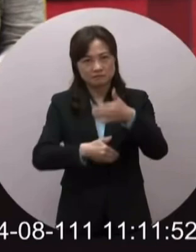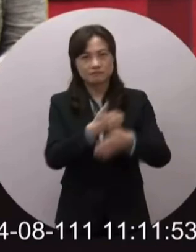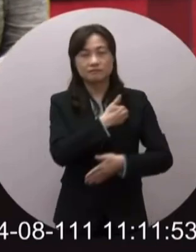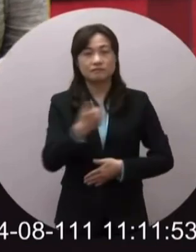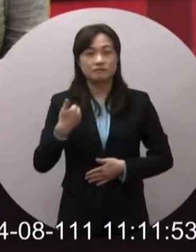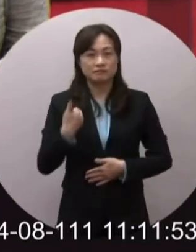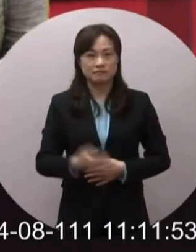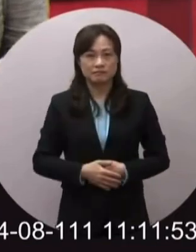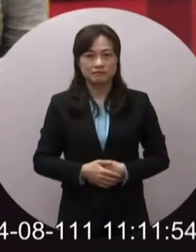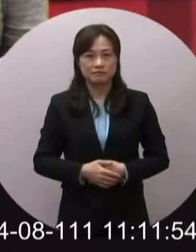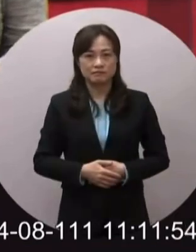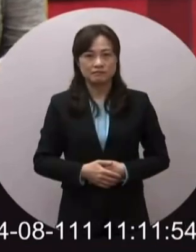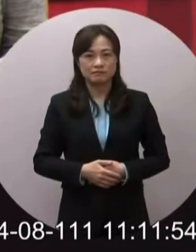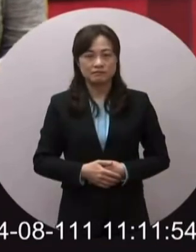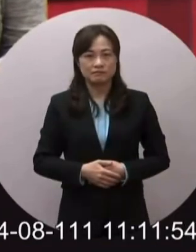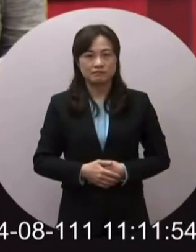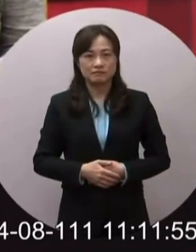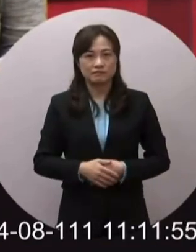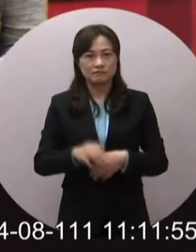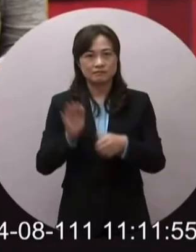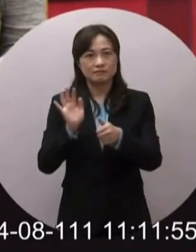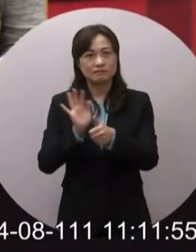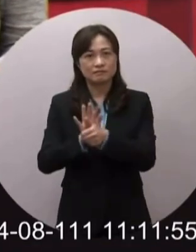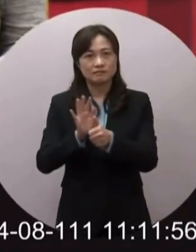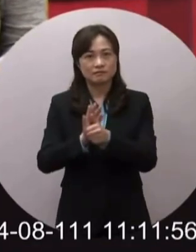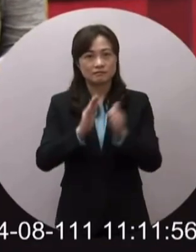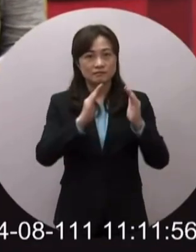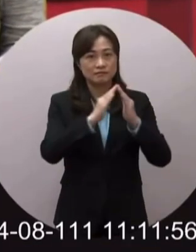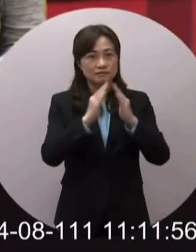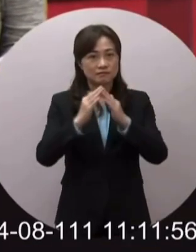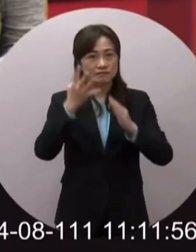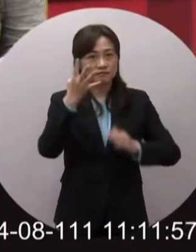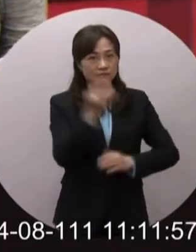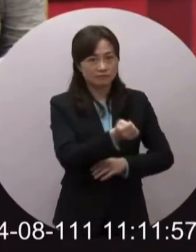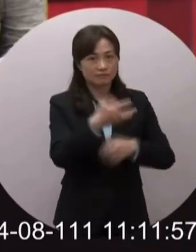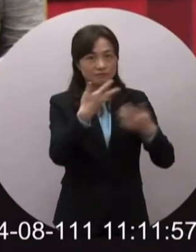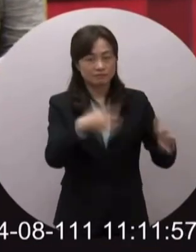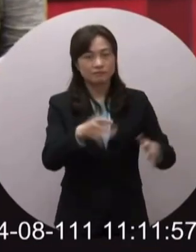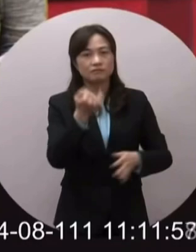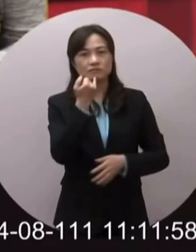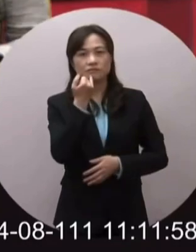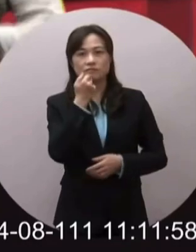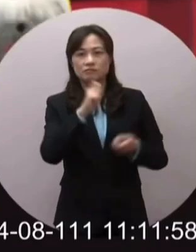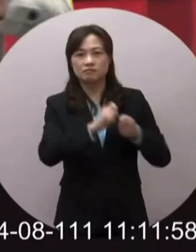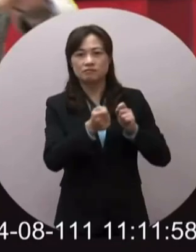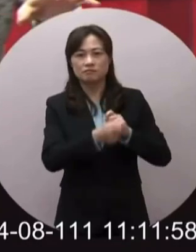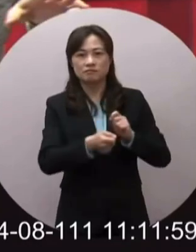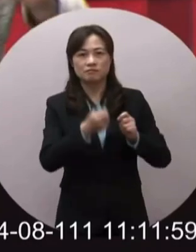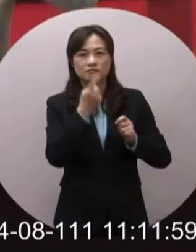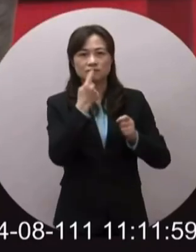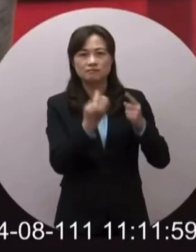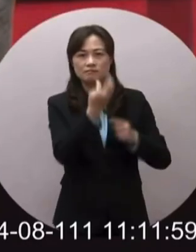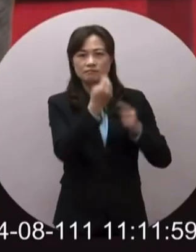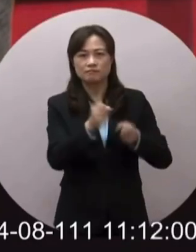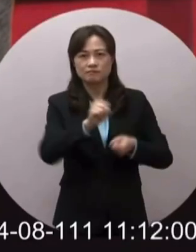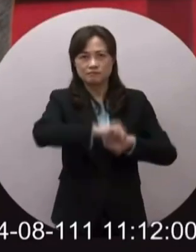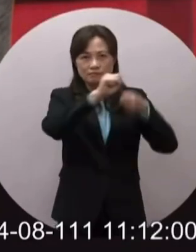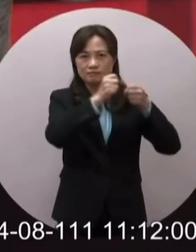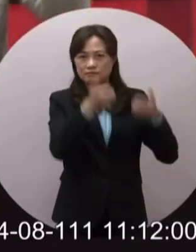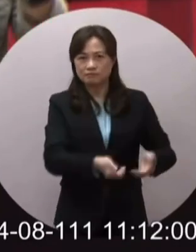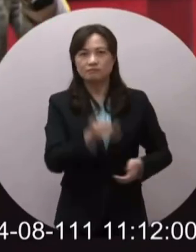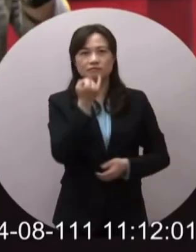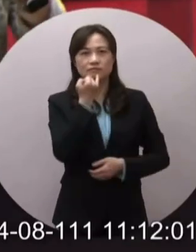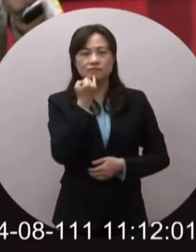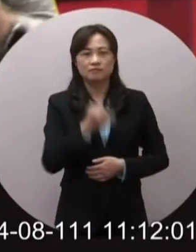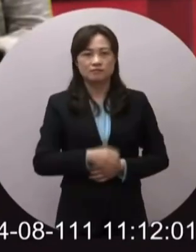然后让二屋多屋的，你可以用重税重利，我觉得这样才能够造成说我们的房子是